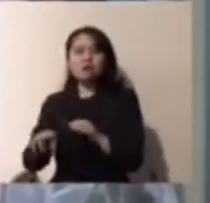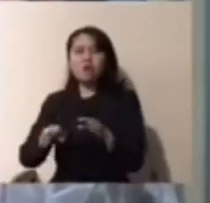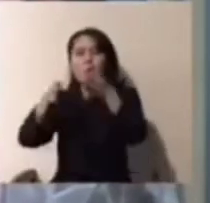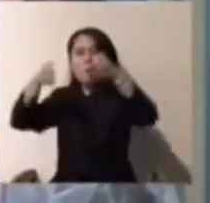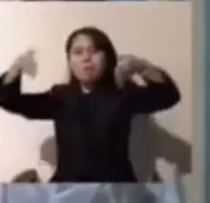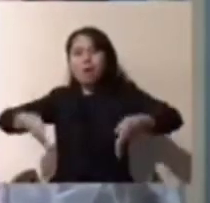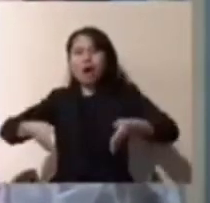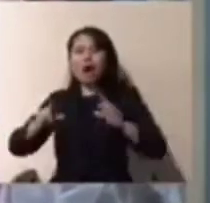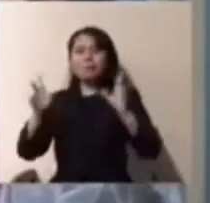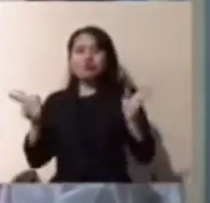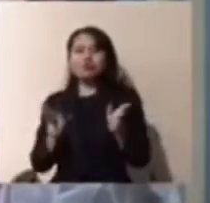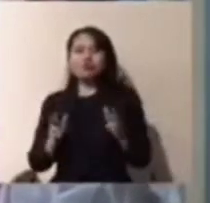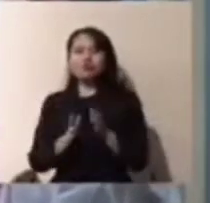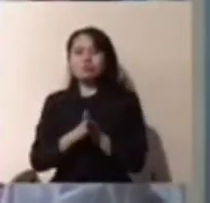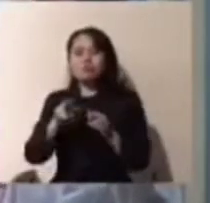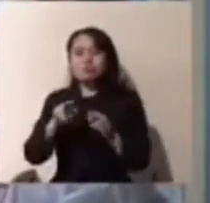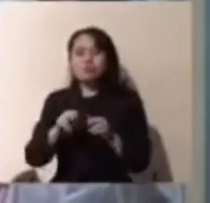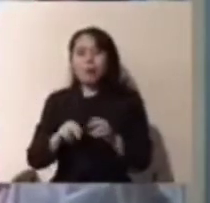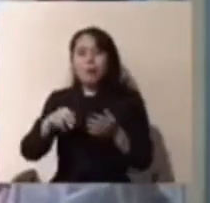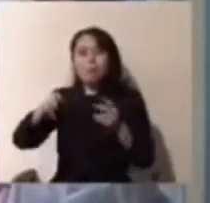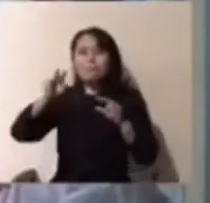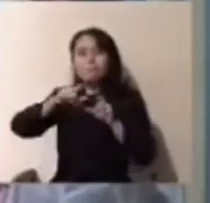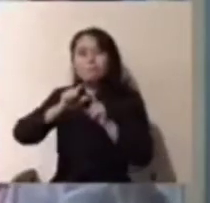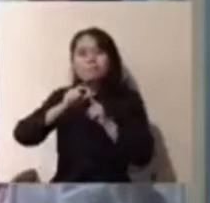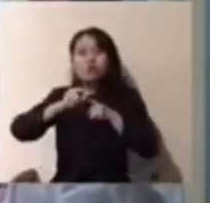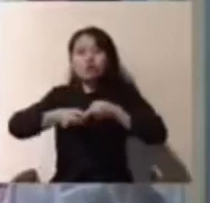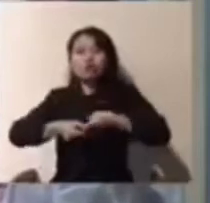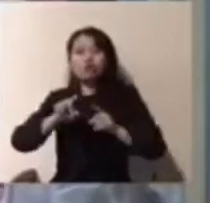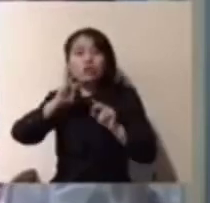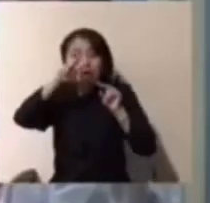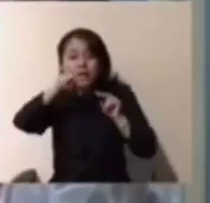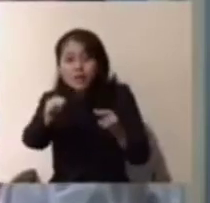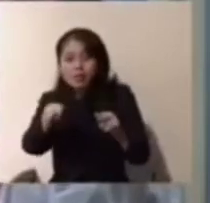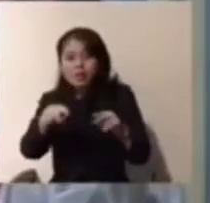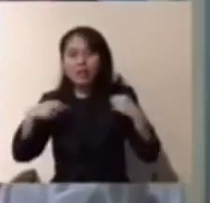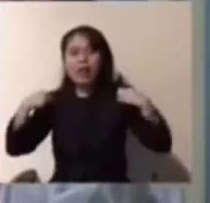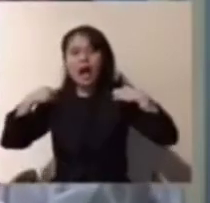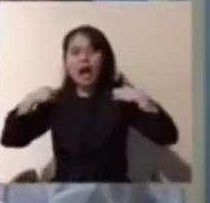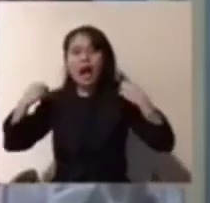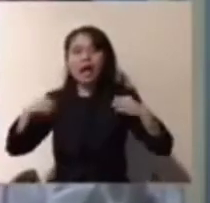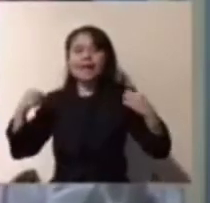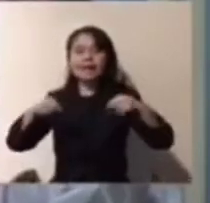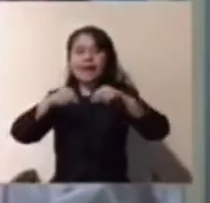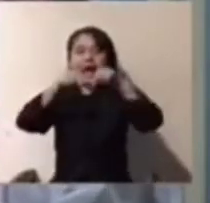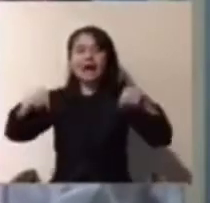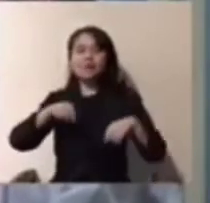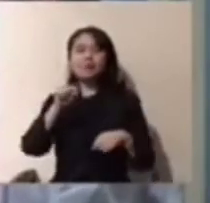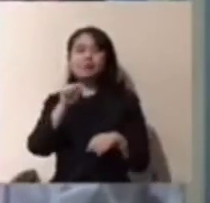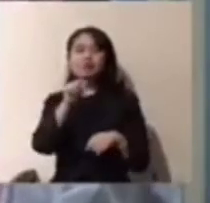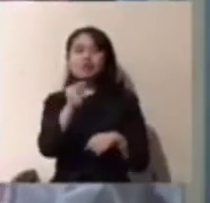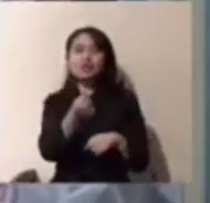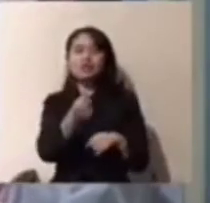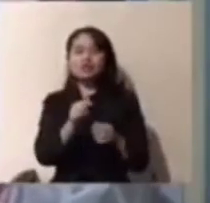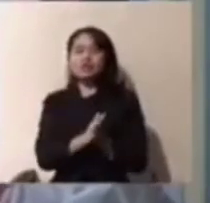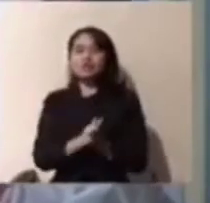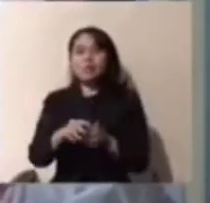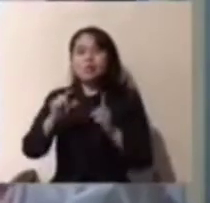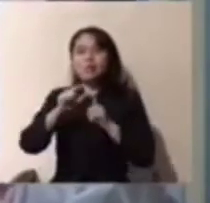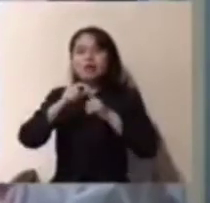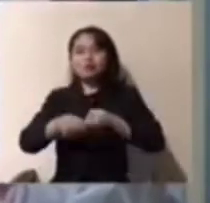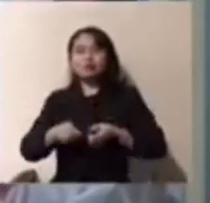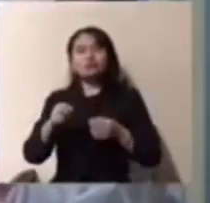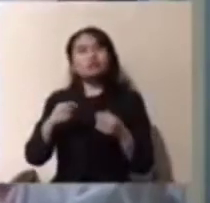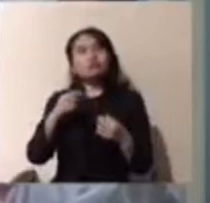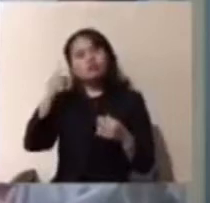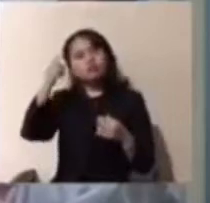dalam makam, tetapi yang dilihatnya hanya kain kafan. Ia pun kembali